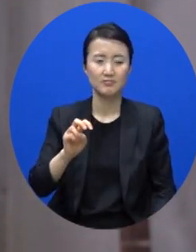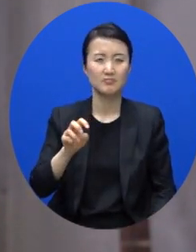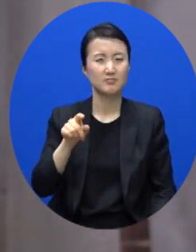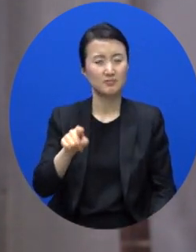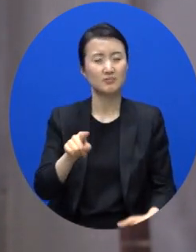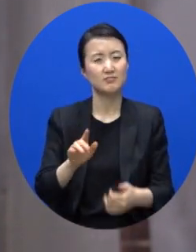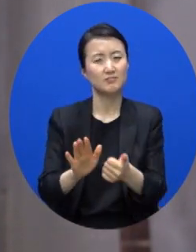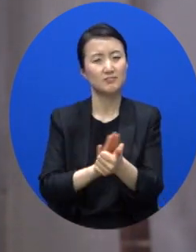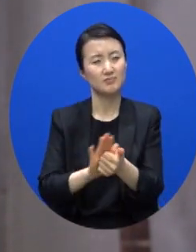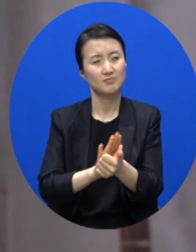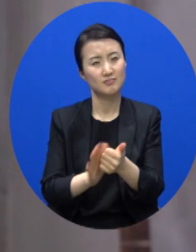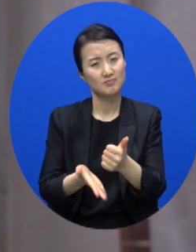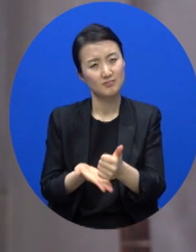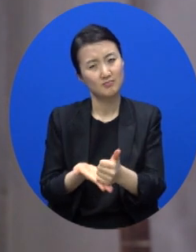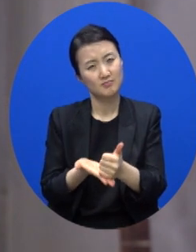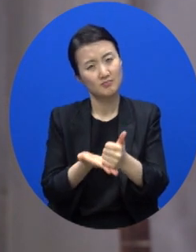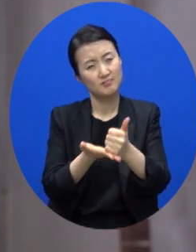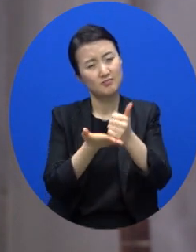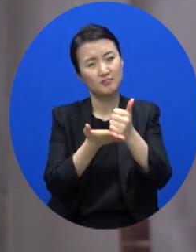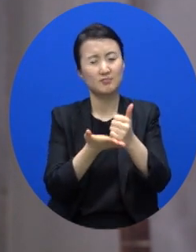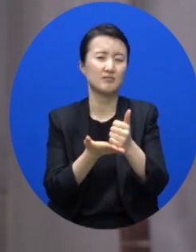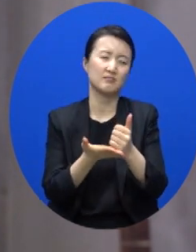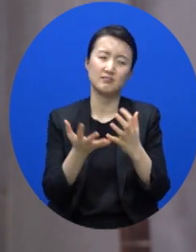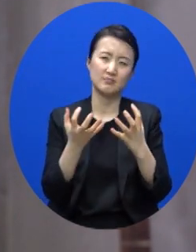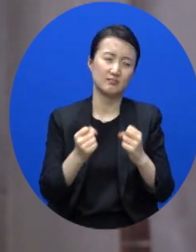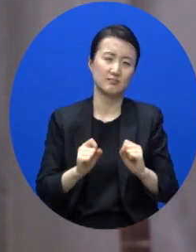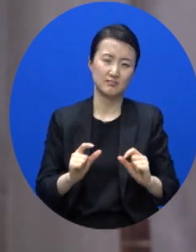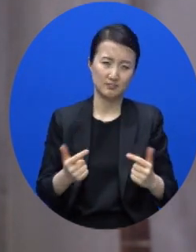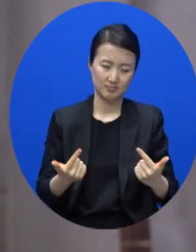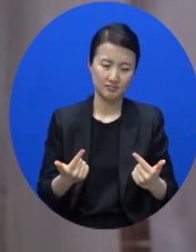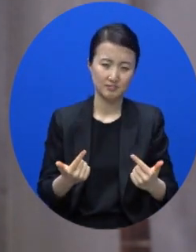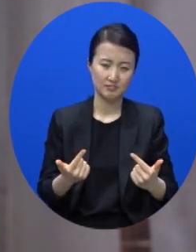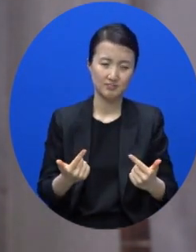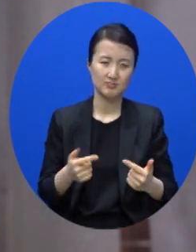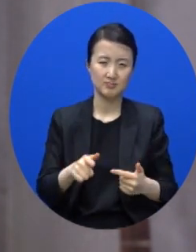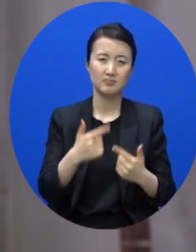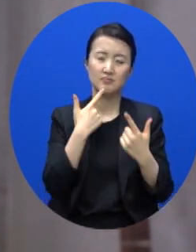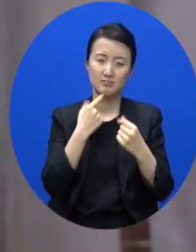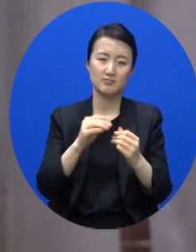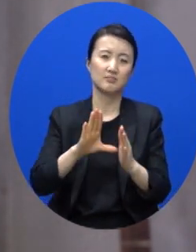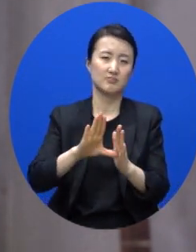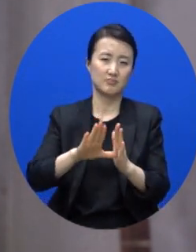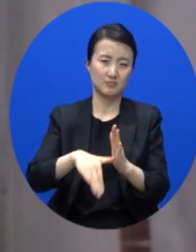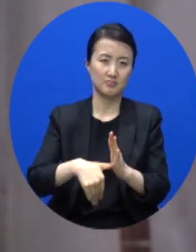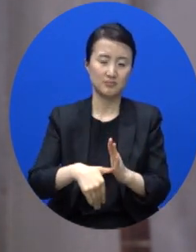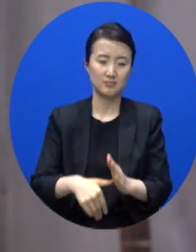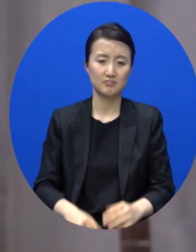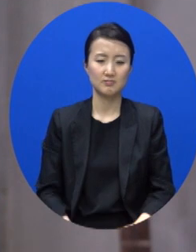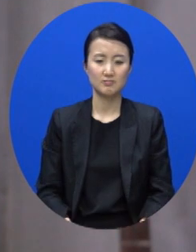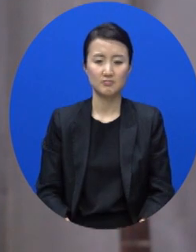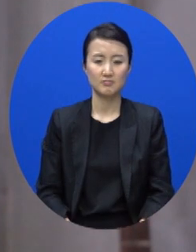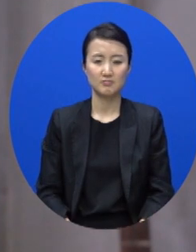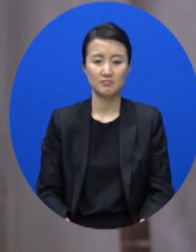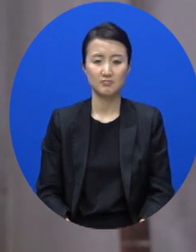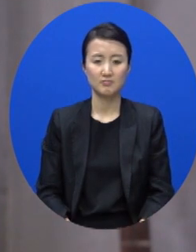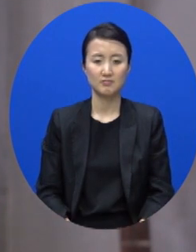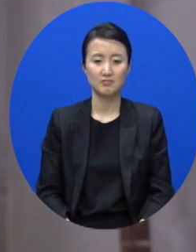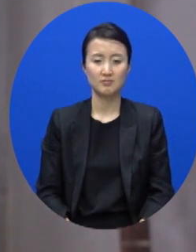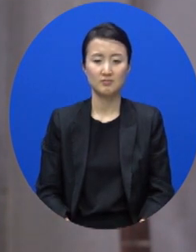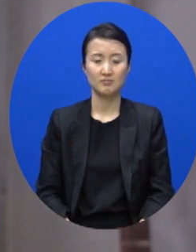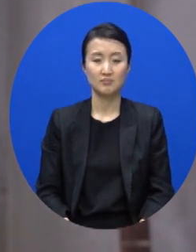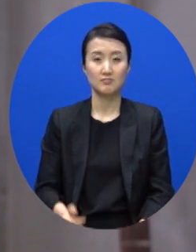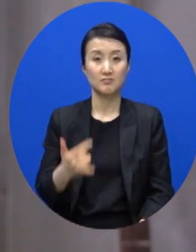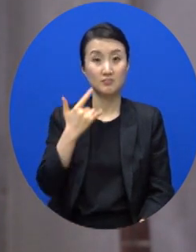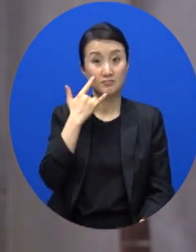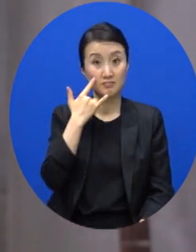대접을 받지 못하는 그런 시대였습니다. 그래서 그냥